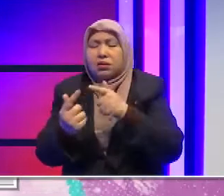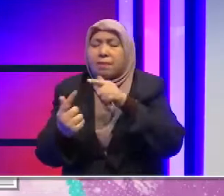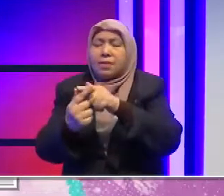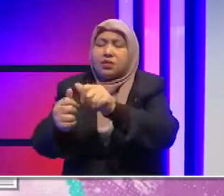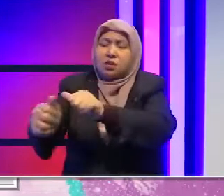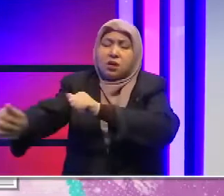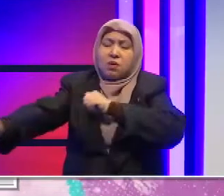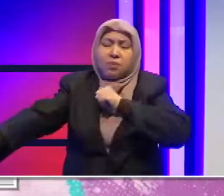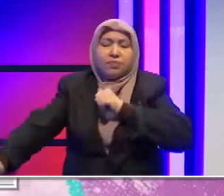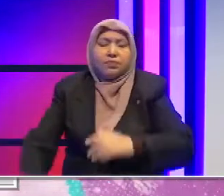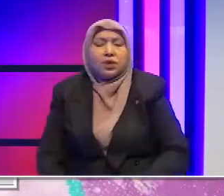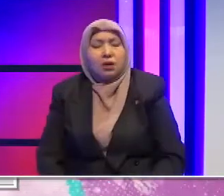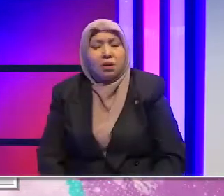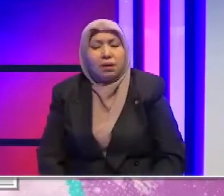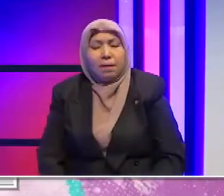الريح